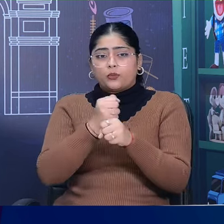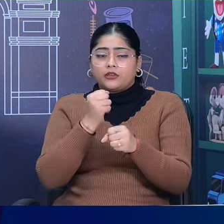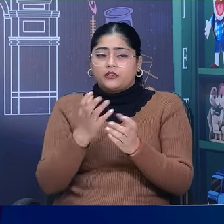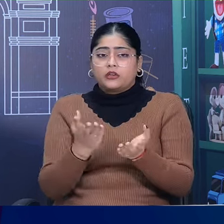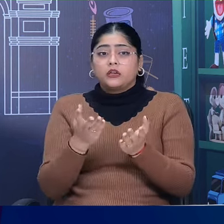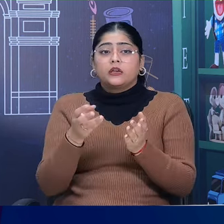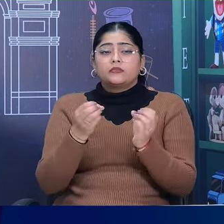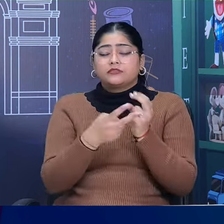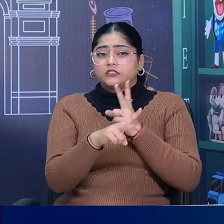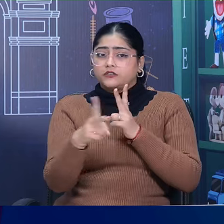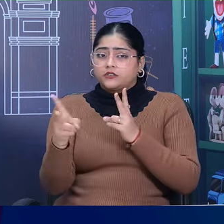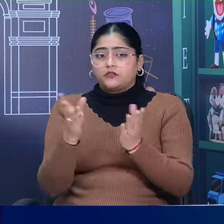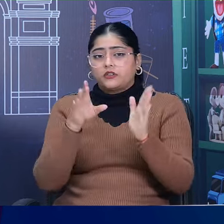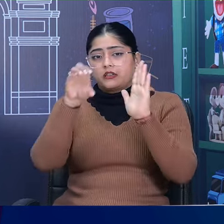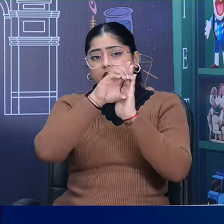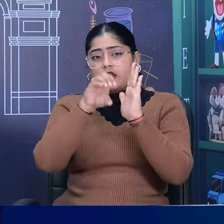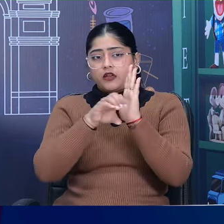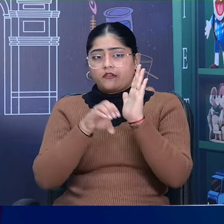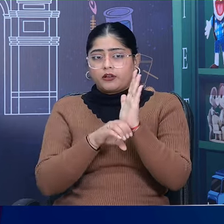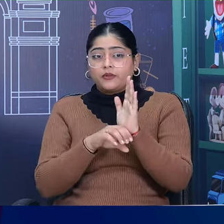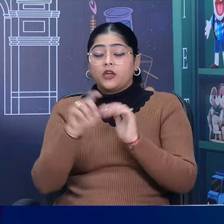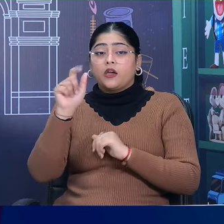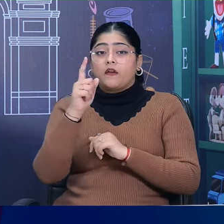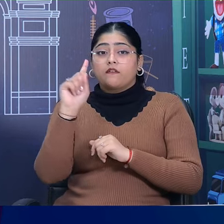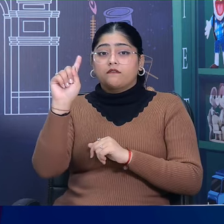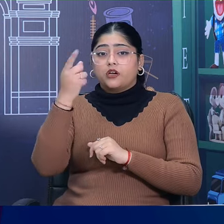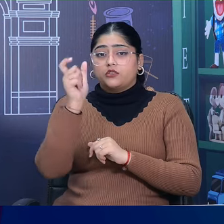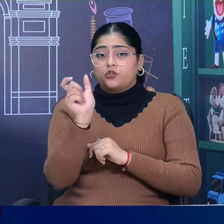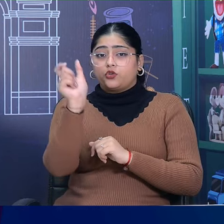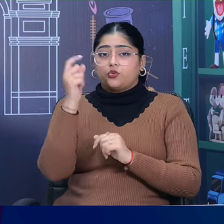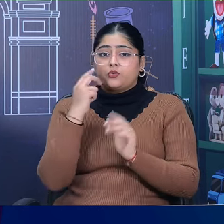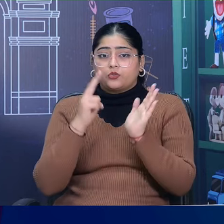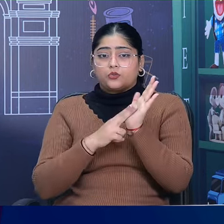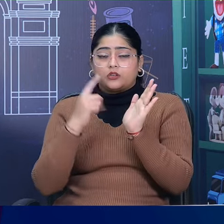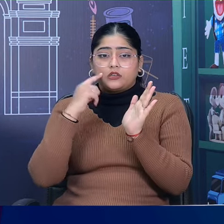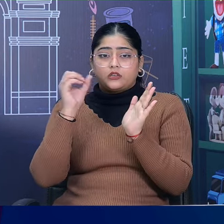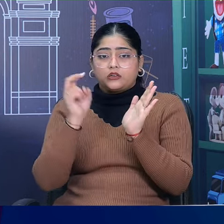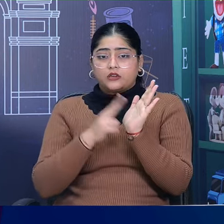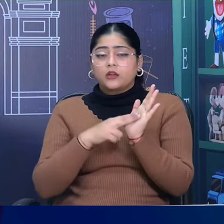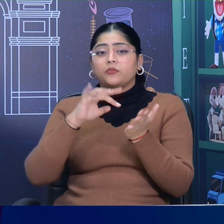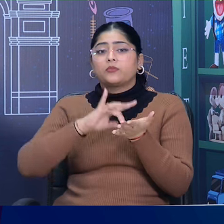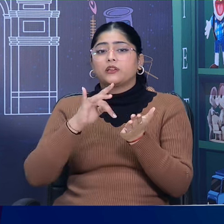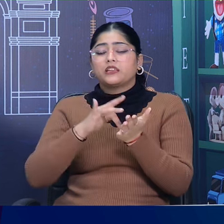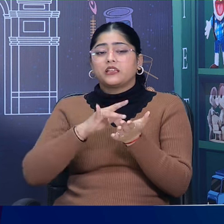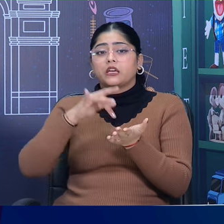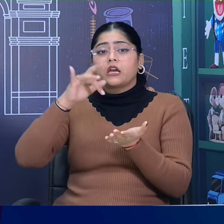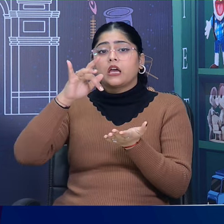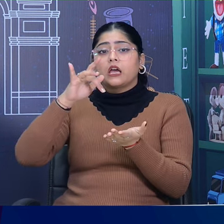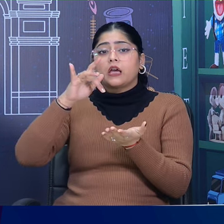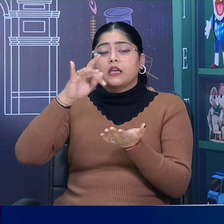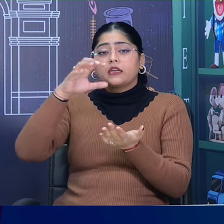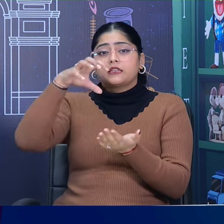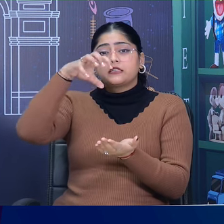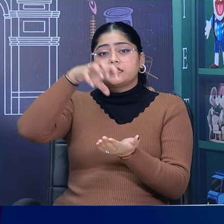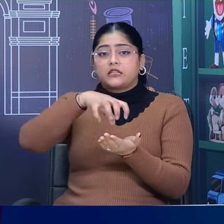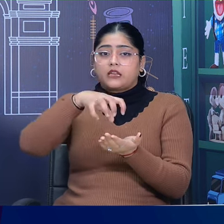में बात करते हैं सबसे जो बड़ा लेवल होता है वो होता है यूनियन गवर्नमेंट का यूनियन गवर्नमेंट मतलब जो सेंट्रल पे काम करती है उसके बाद आती है स्टेट गवर्नमेंट जो